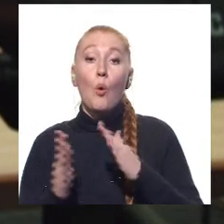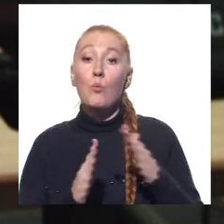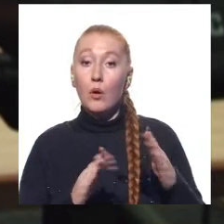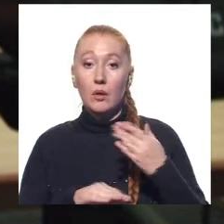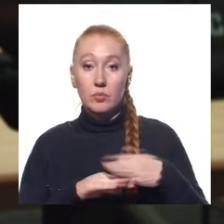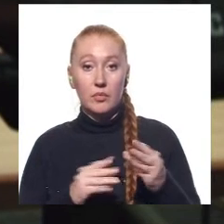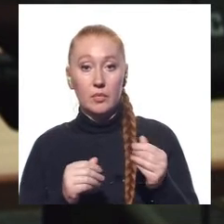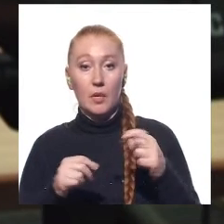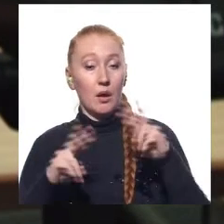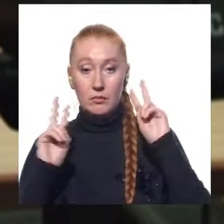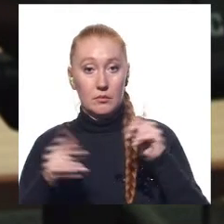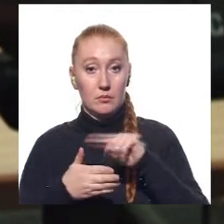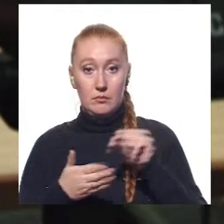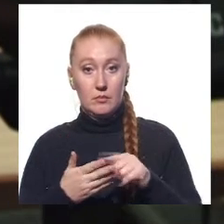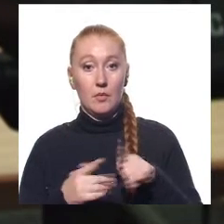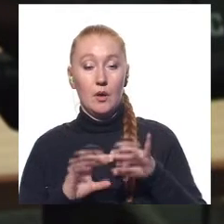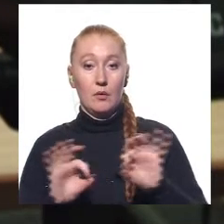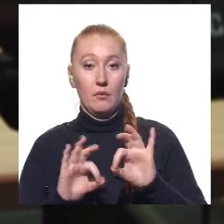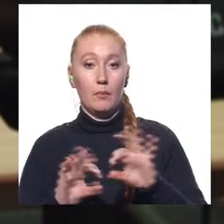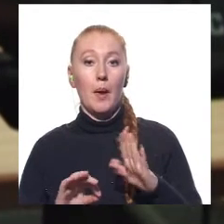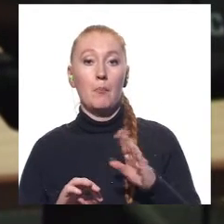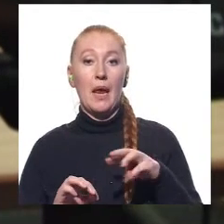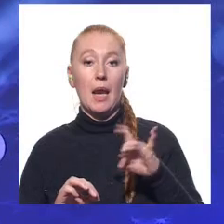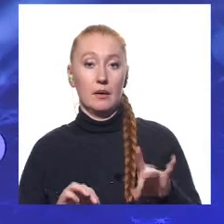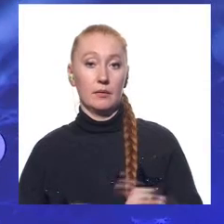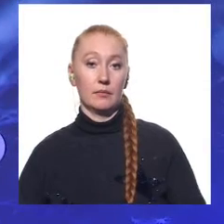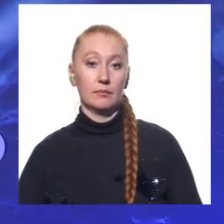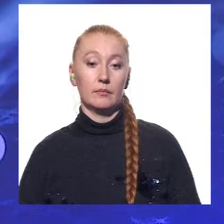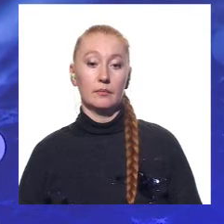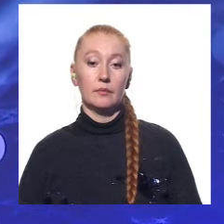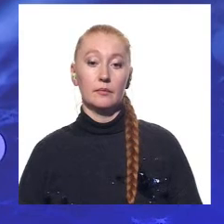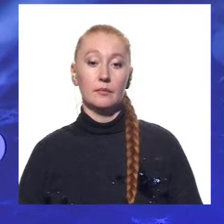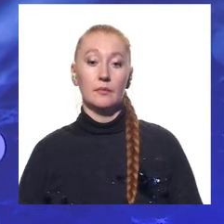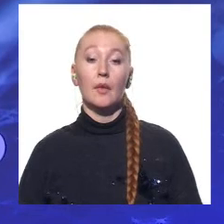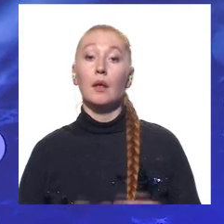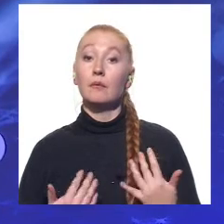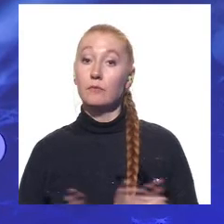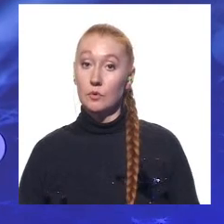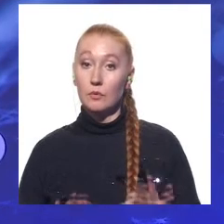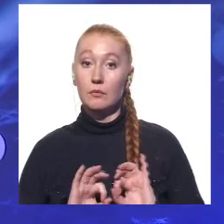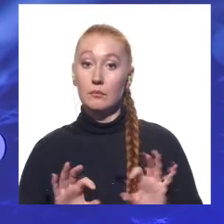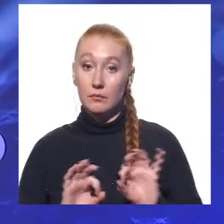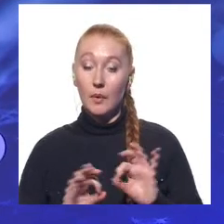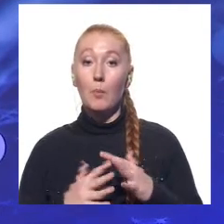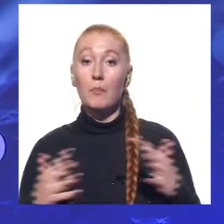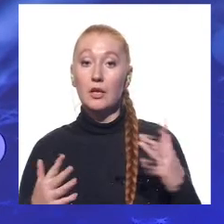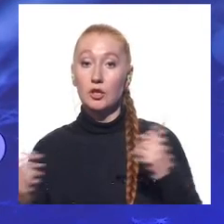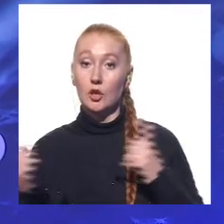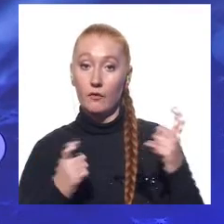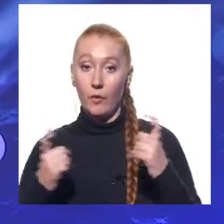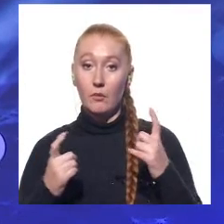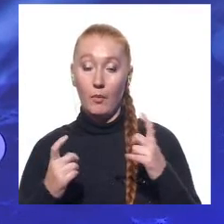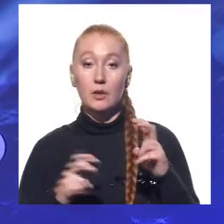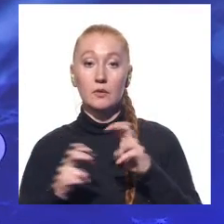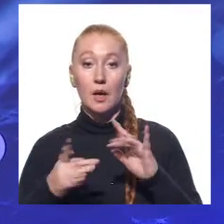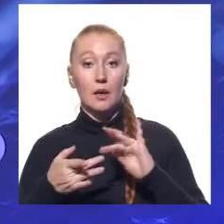її розподілу теж поки немає, розповів Володимир Міллер. На цьому випуск завершено. Більше інформації шукайте